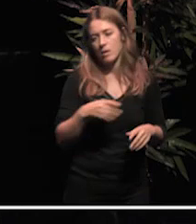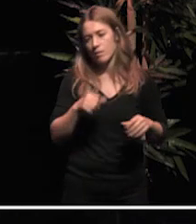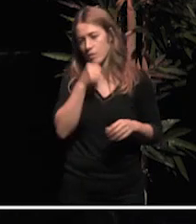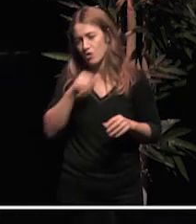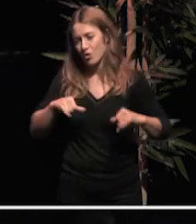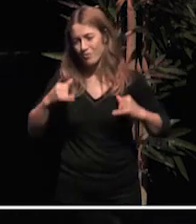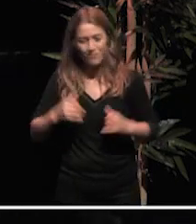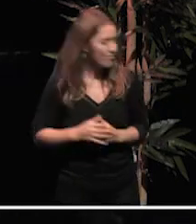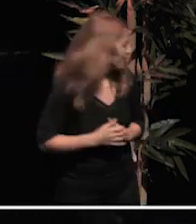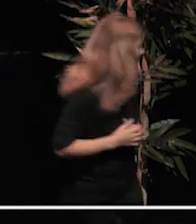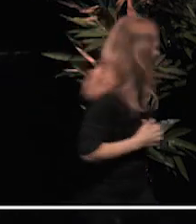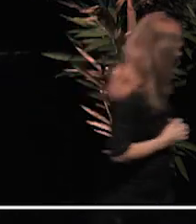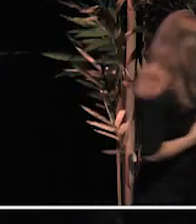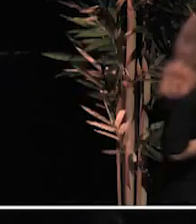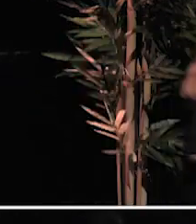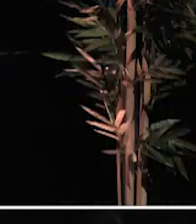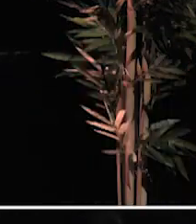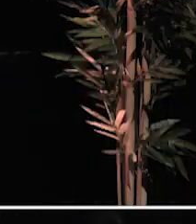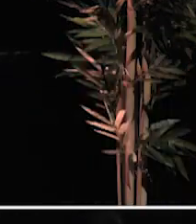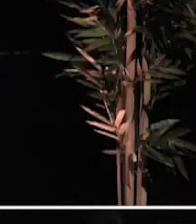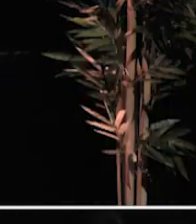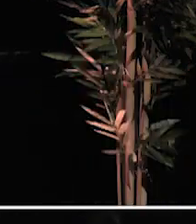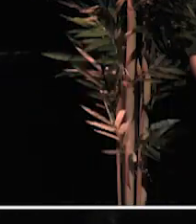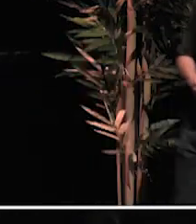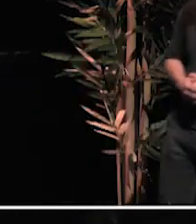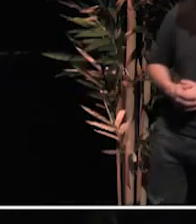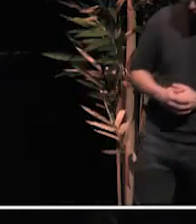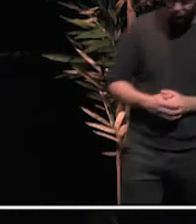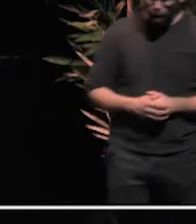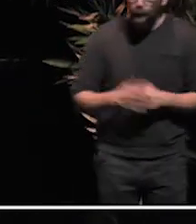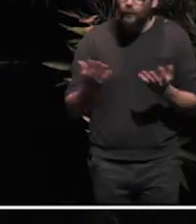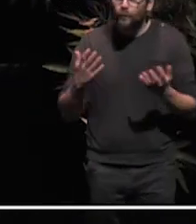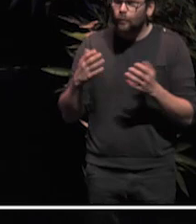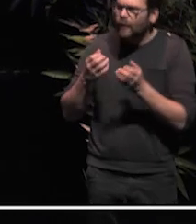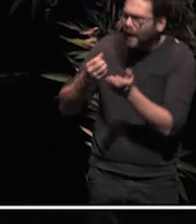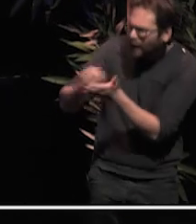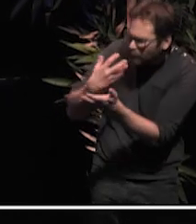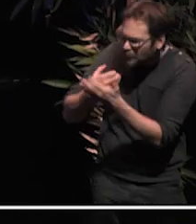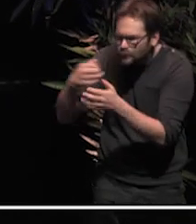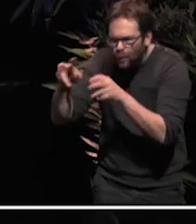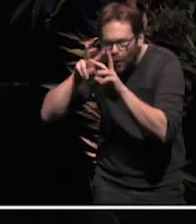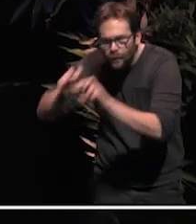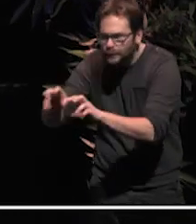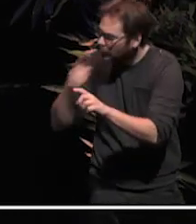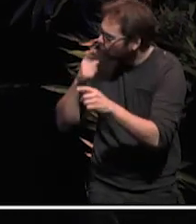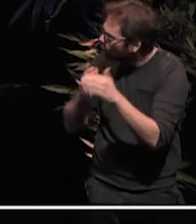La recherche de toutes ces informations, c'est également une occasion de vous dépasser aussi.